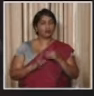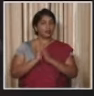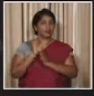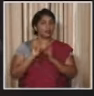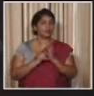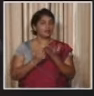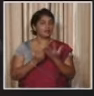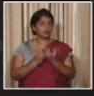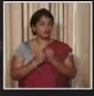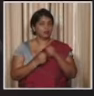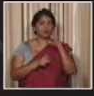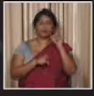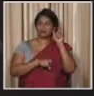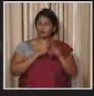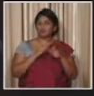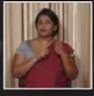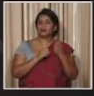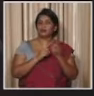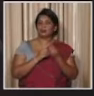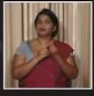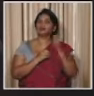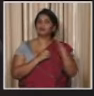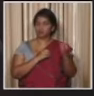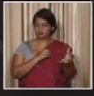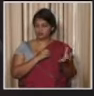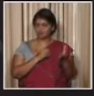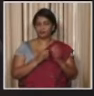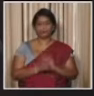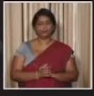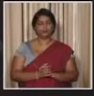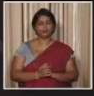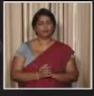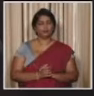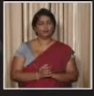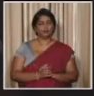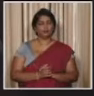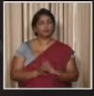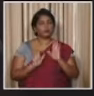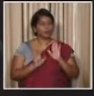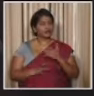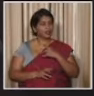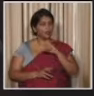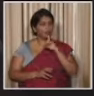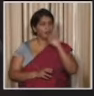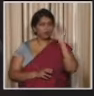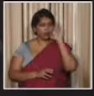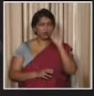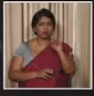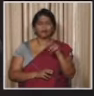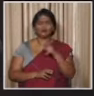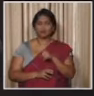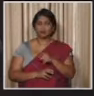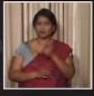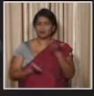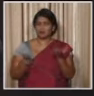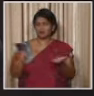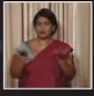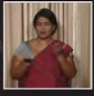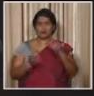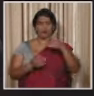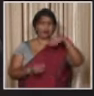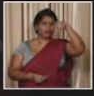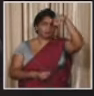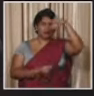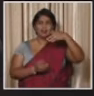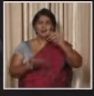ඇමතිකම් බාරගත්ත කණ්ඩායමට ඒ වගකීම බාර ගන්න සිද්ධ වුණා. අපි අහන්නේ ඒ ළඹෙයි මට්ටම් පොල්ලයි